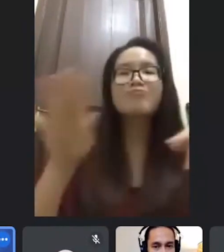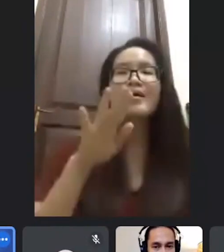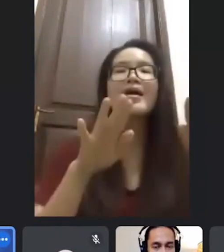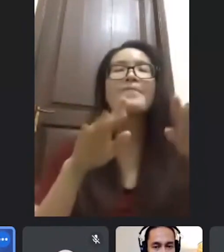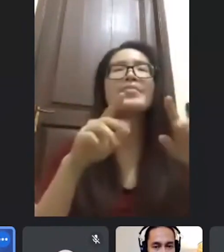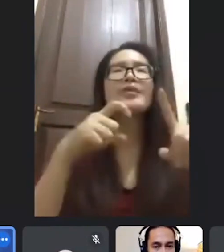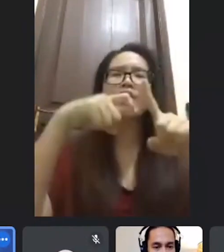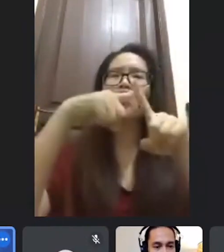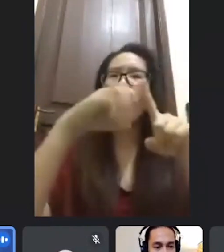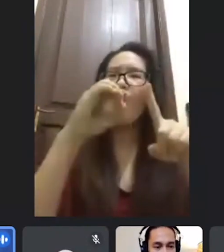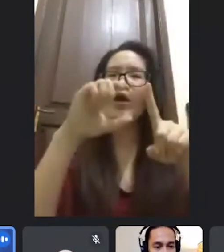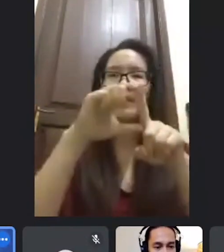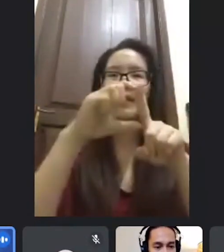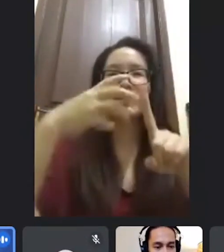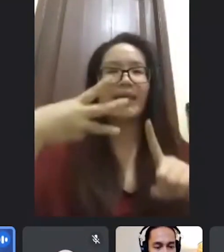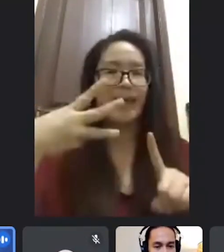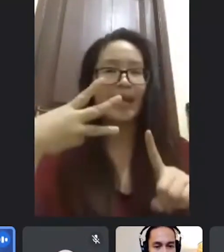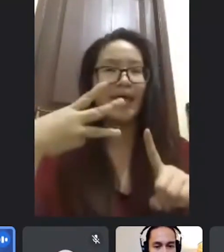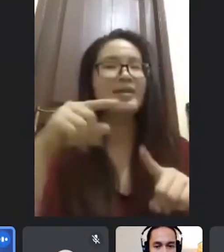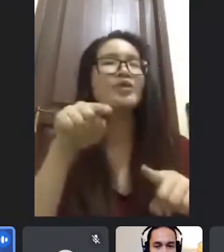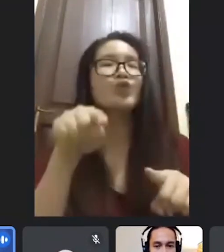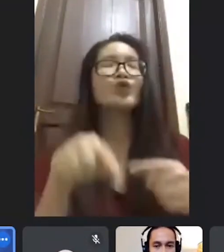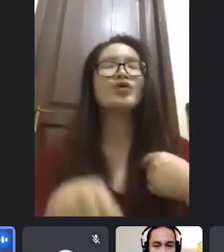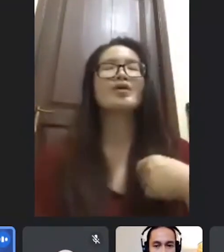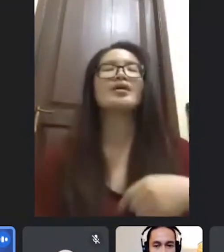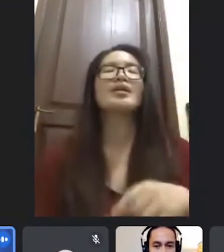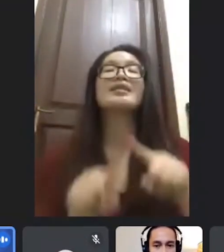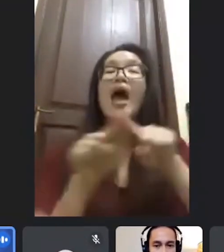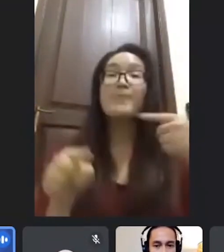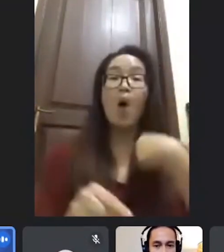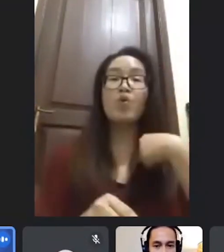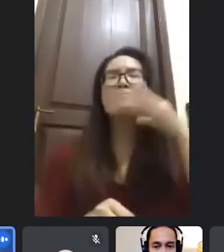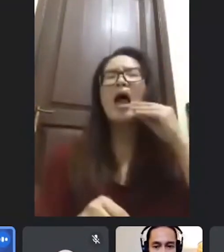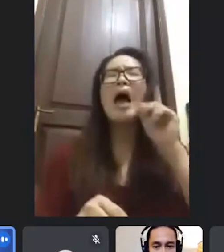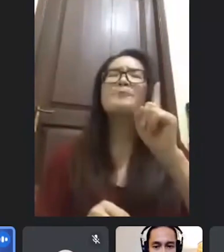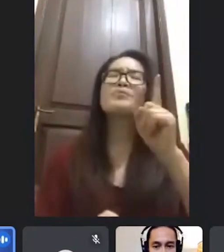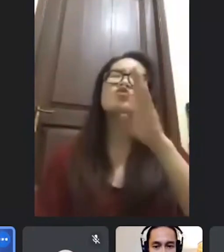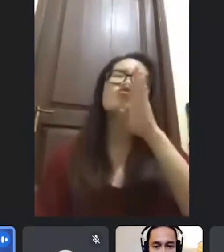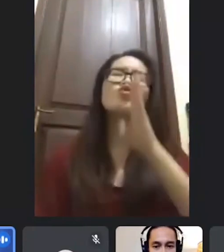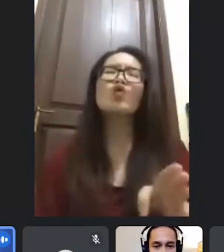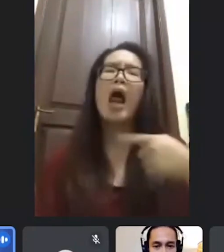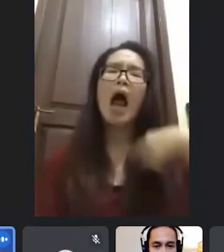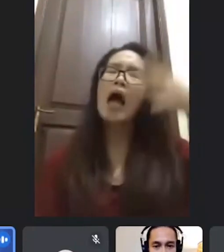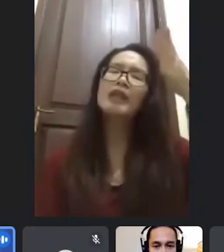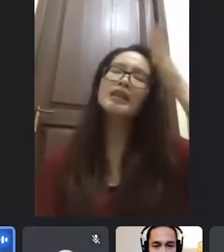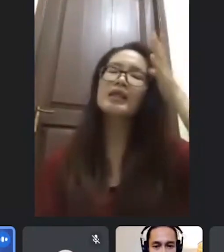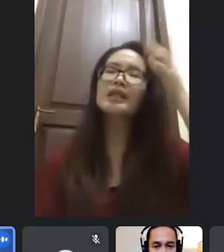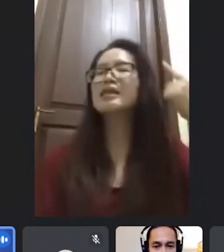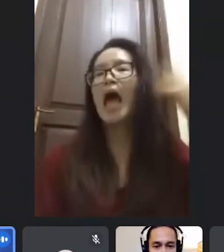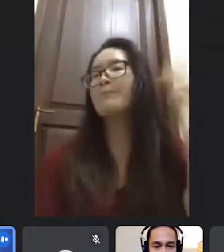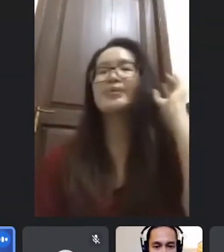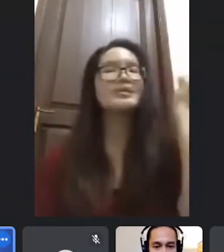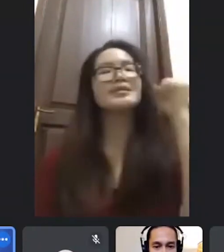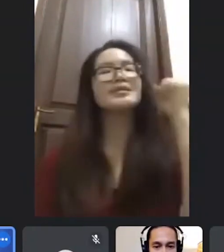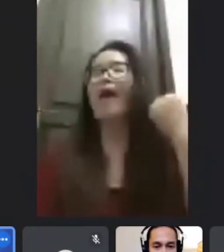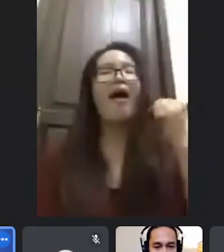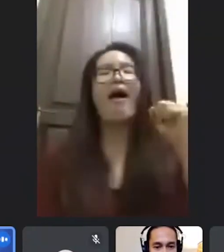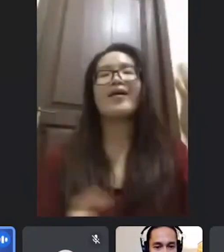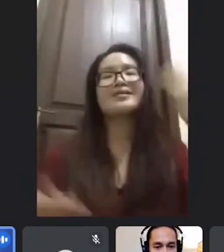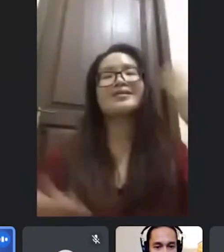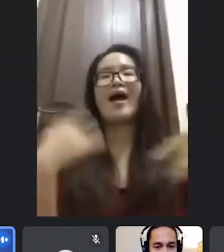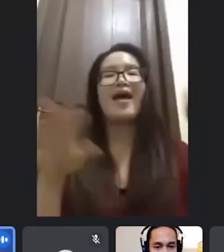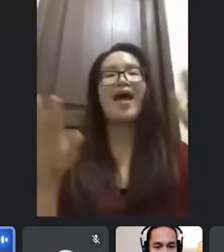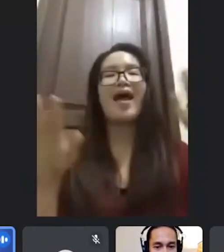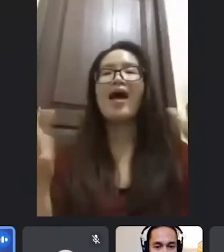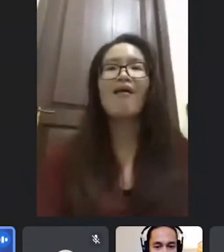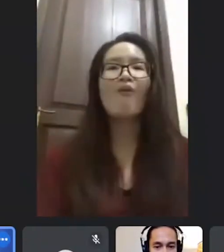seperti itu lalu e warna kan agak bervariasi tuh Mas ketika setiap gerakan berubah-berubah kan akan